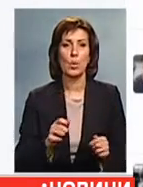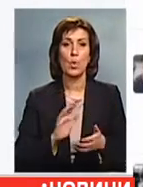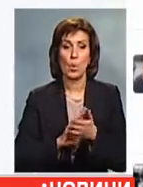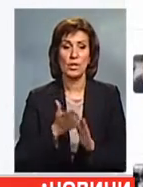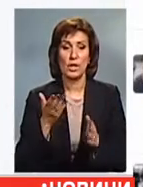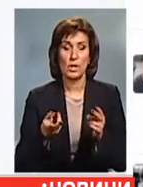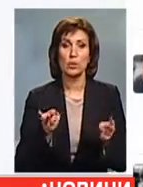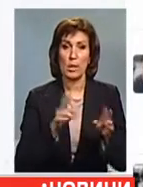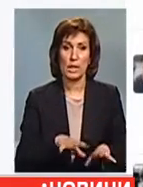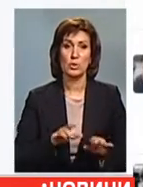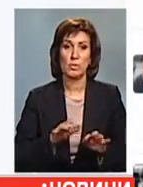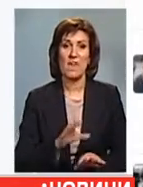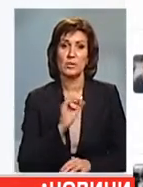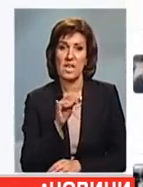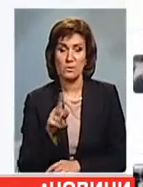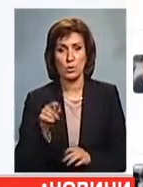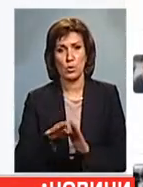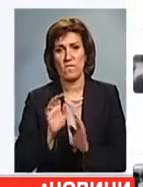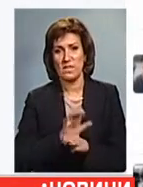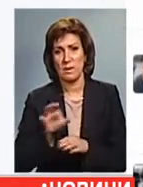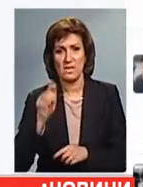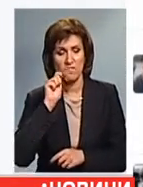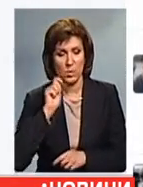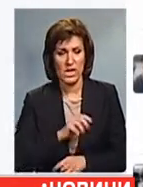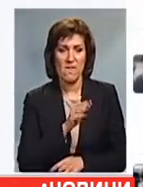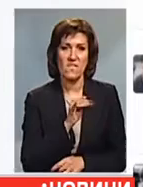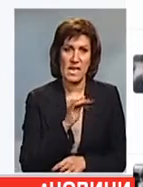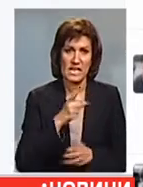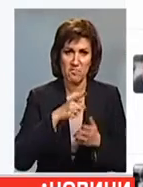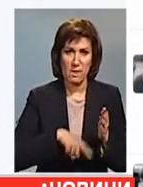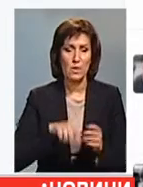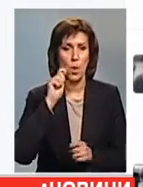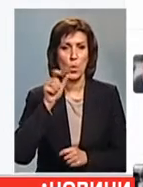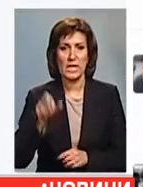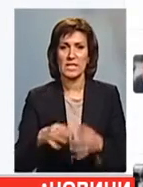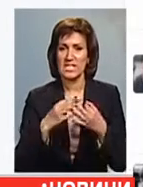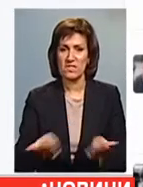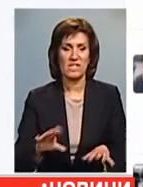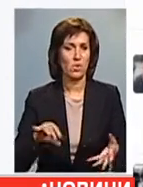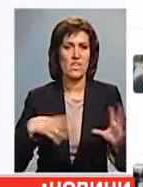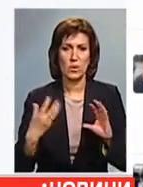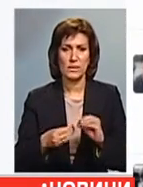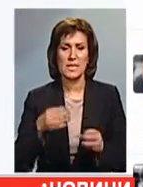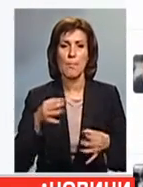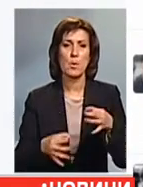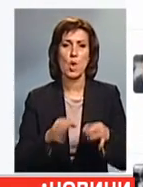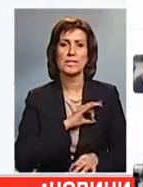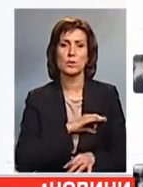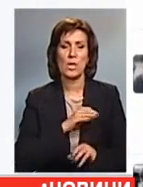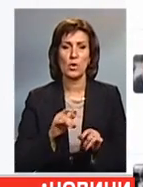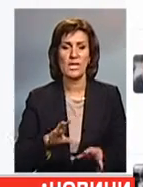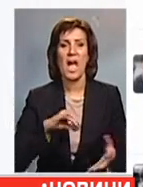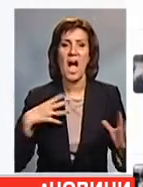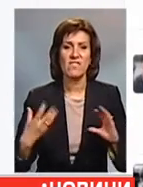вони покинуть справу Савченко, то її відправлять в Україну. І Фегін певен, українку звільнять не в результаті процесуальних ходів,